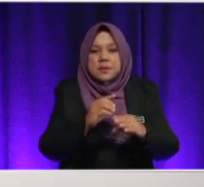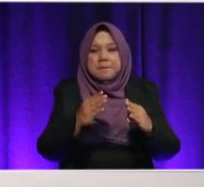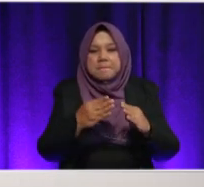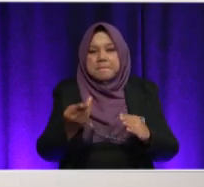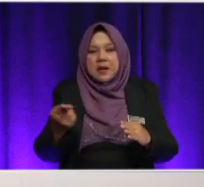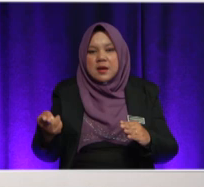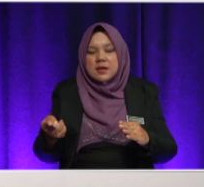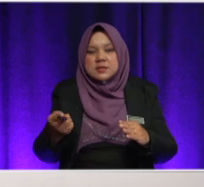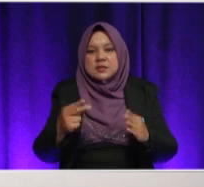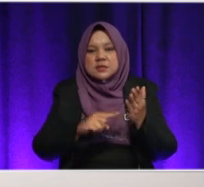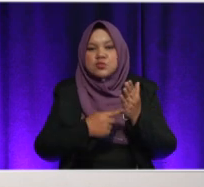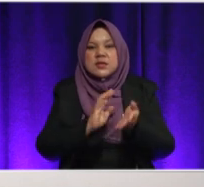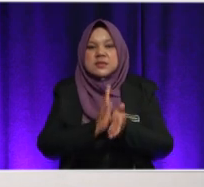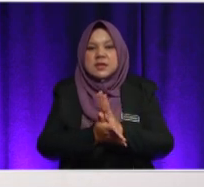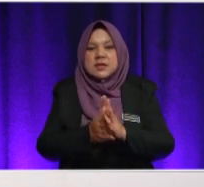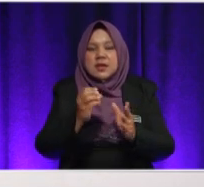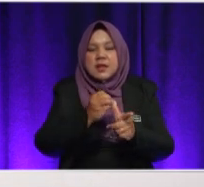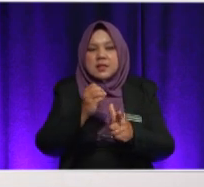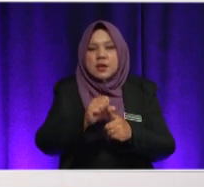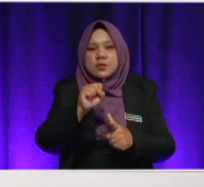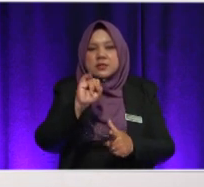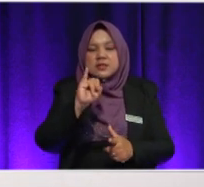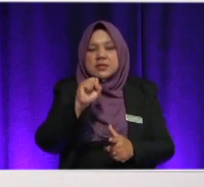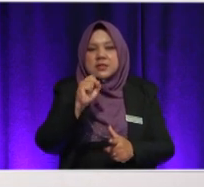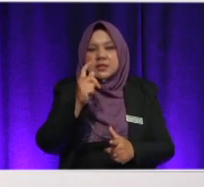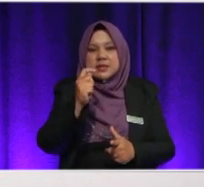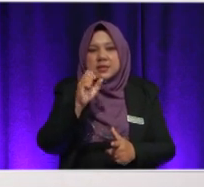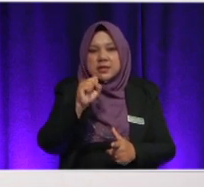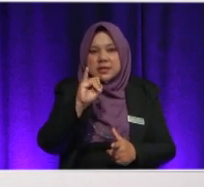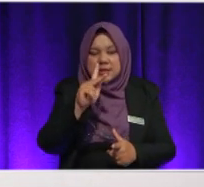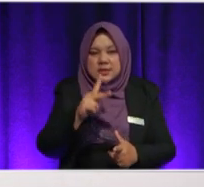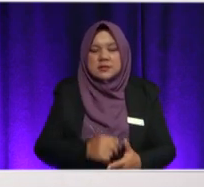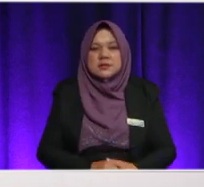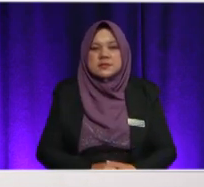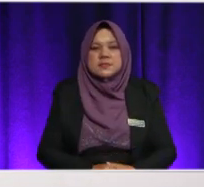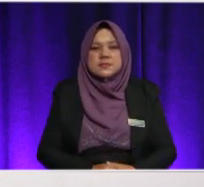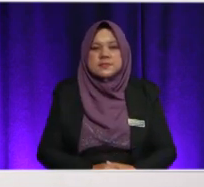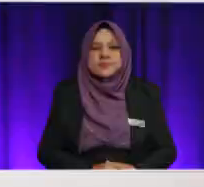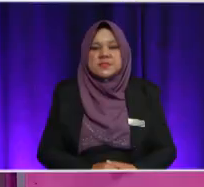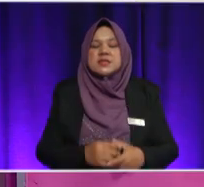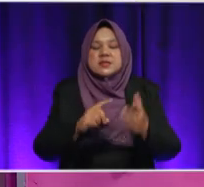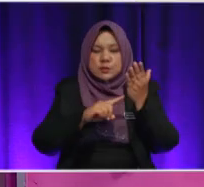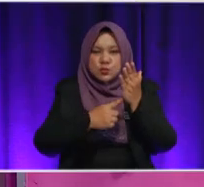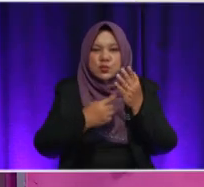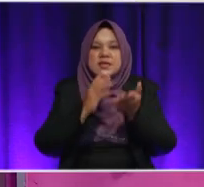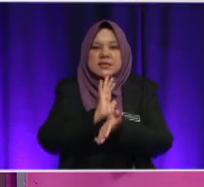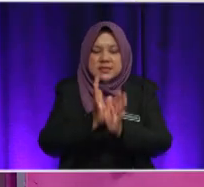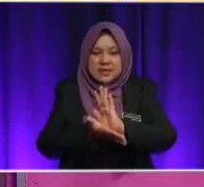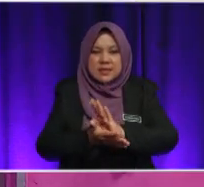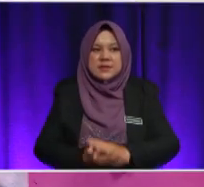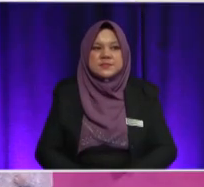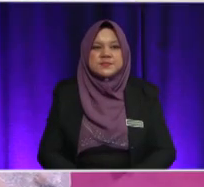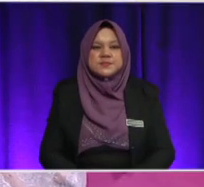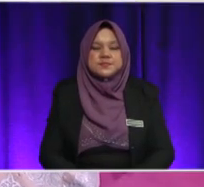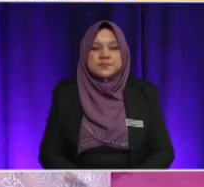ke sintetik daripada tumbuhan dan hewan kalau tradisional menggunakan bahan Samuel jadi bagus oke mari kita